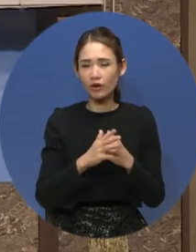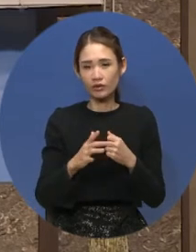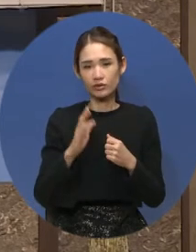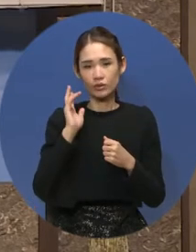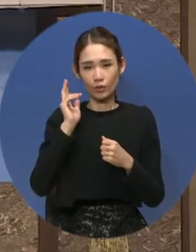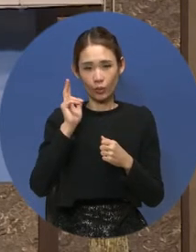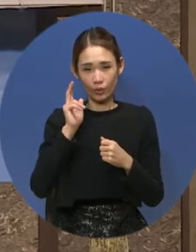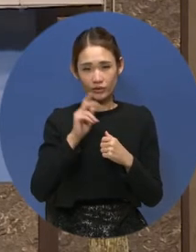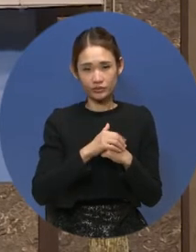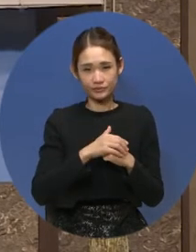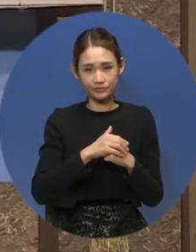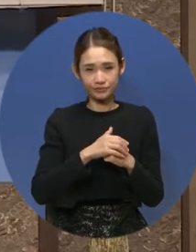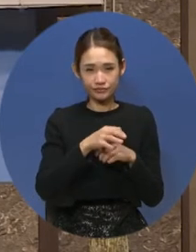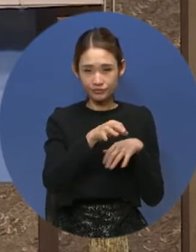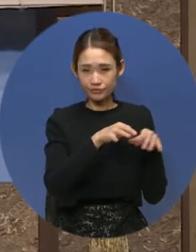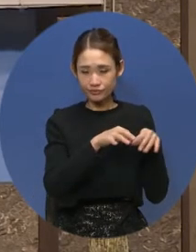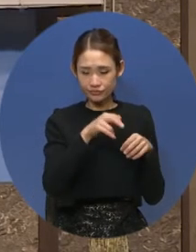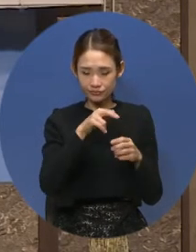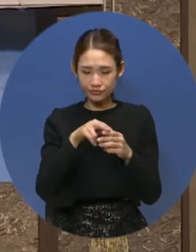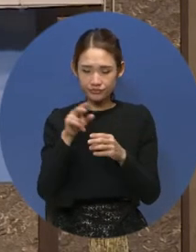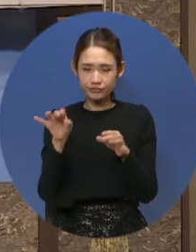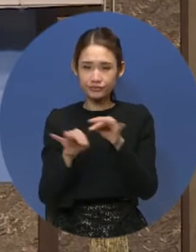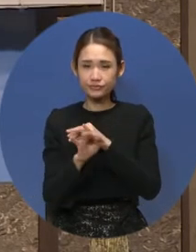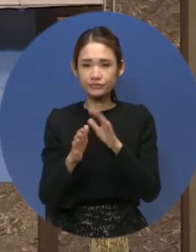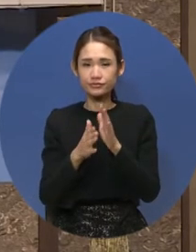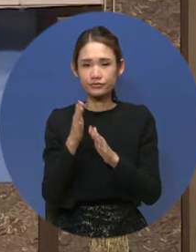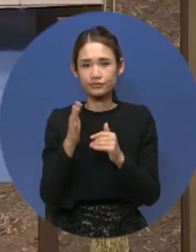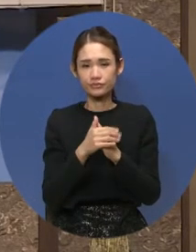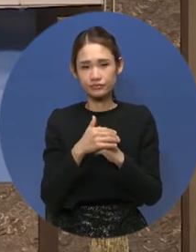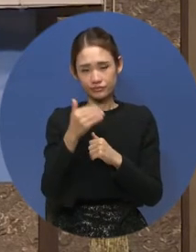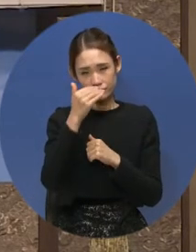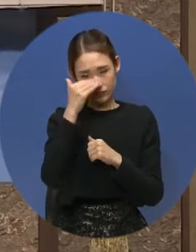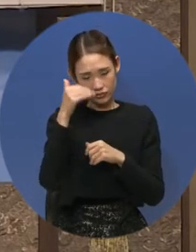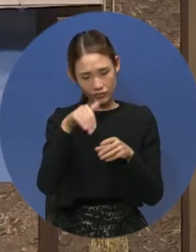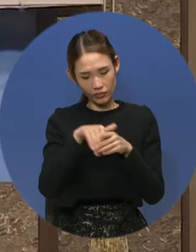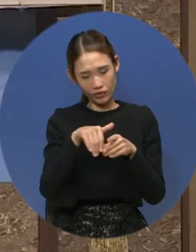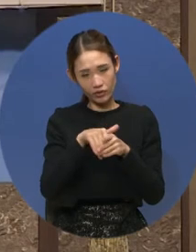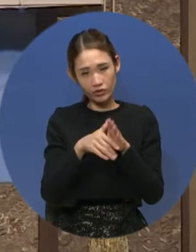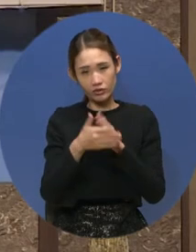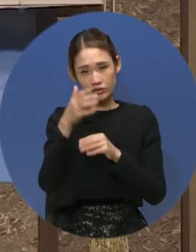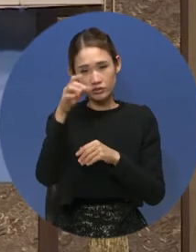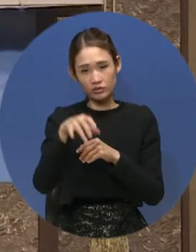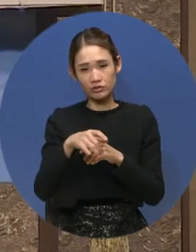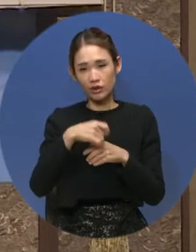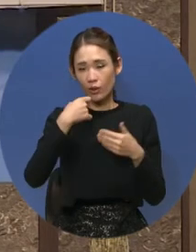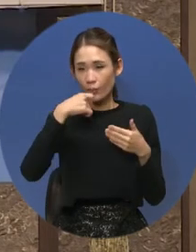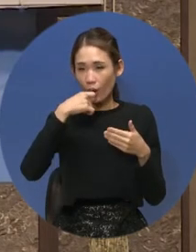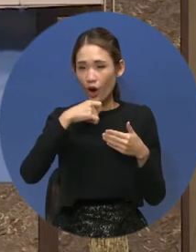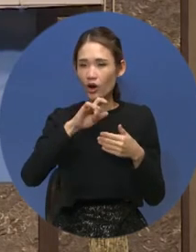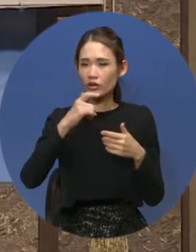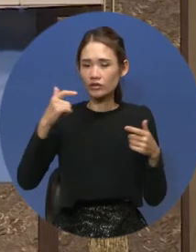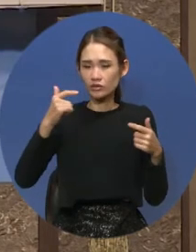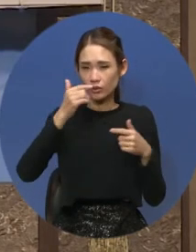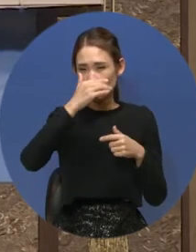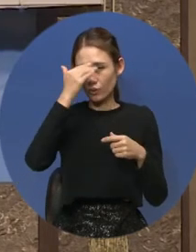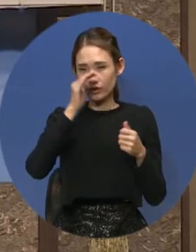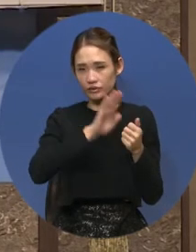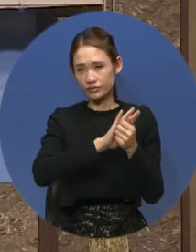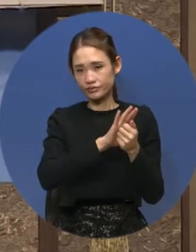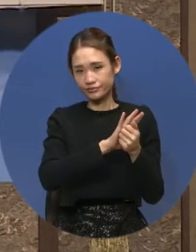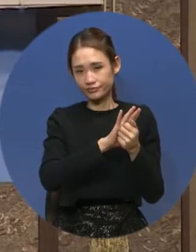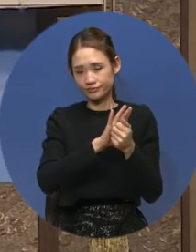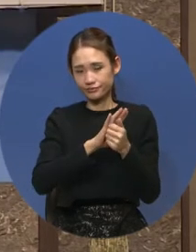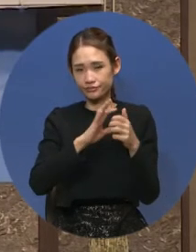호텔과 쇼핑센터, 백화점, 이런 관광 문화시설, 먹거리 등 해가지고 네. 관광 서비스를